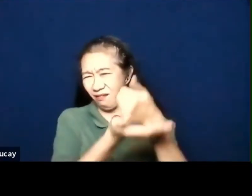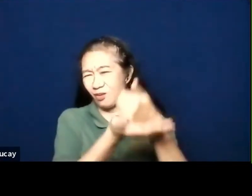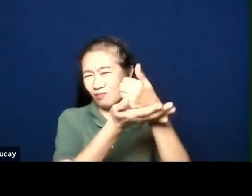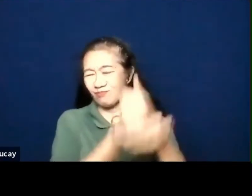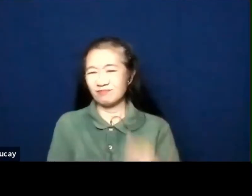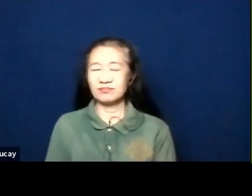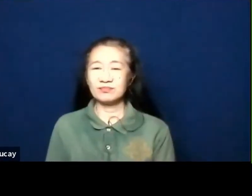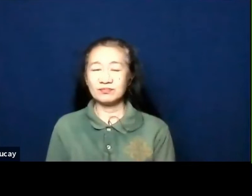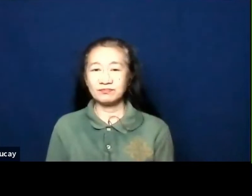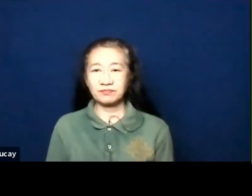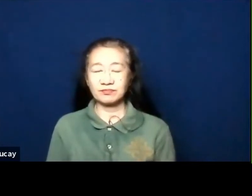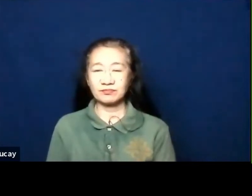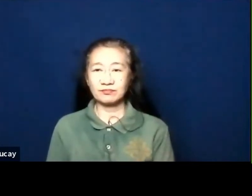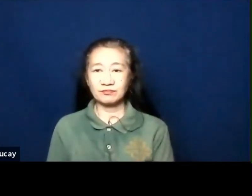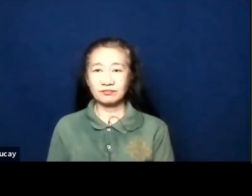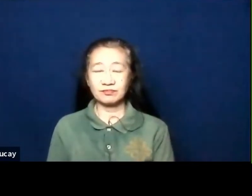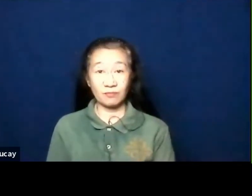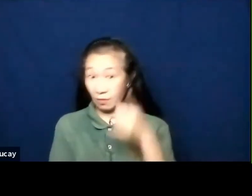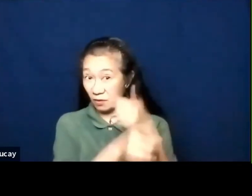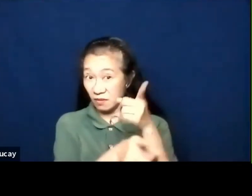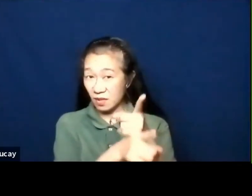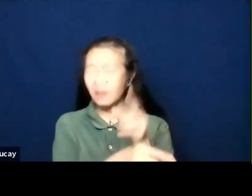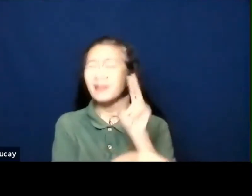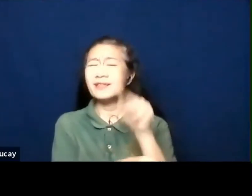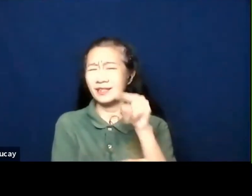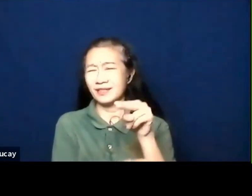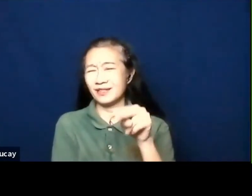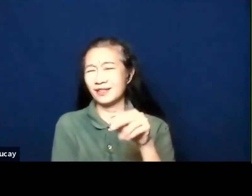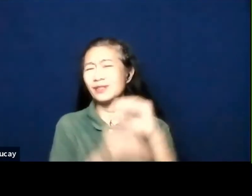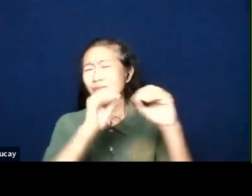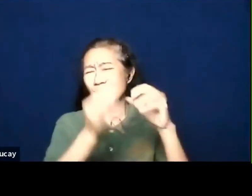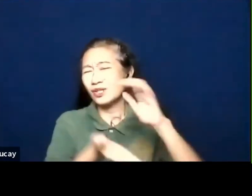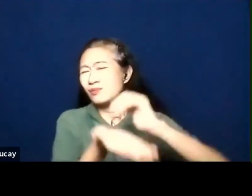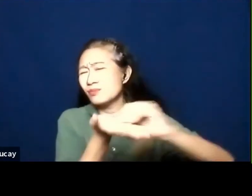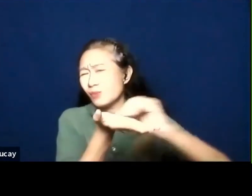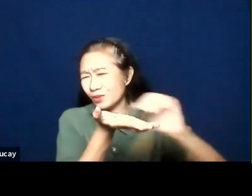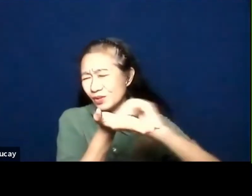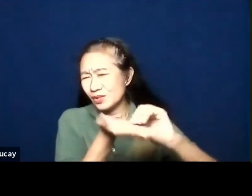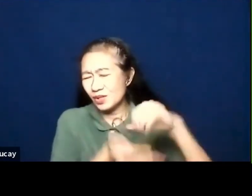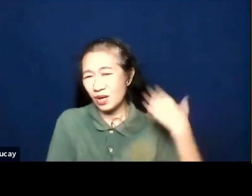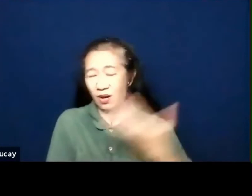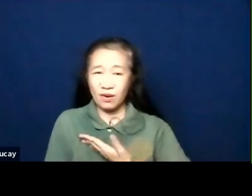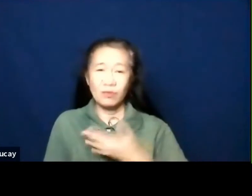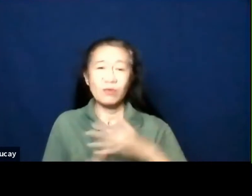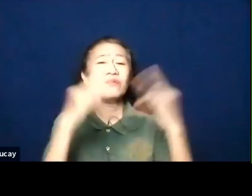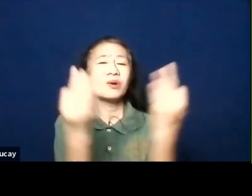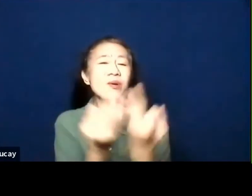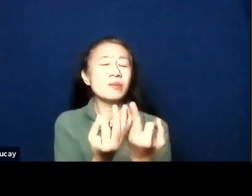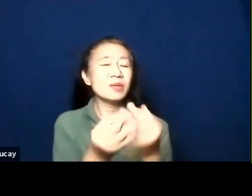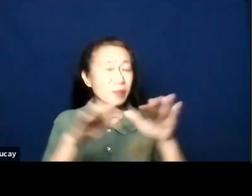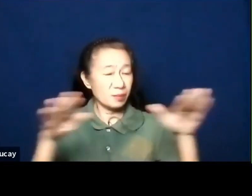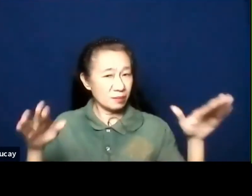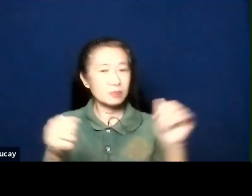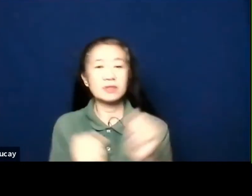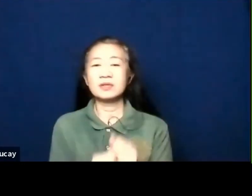nangangailangan siya ng tulong. No? Kailangan nating sanayin ang ating mga anak o kaanak na